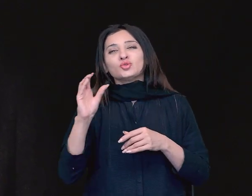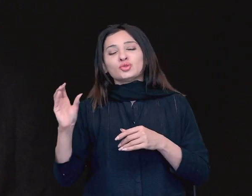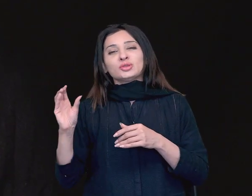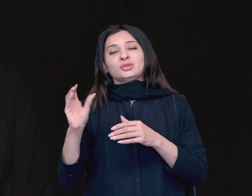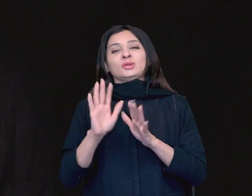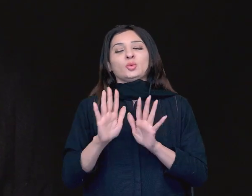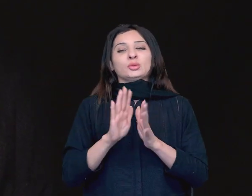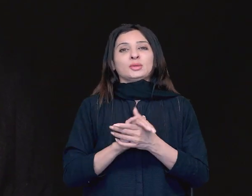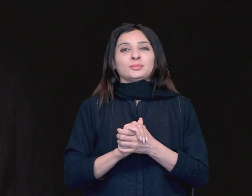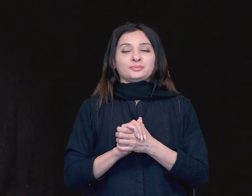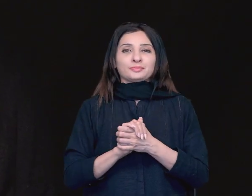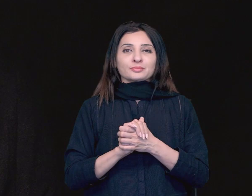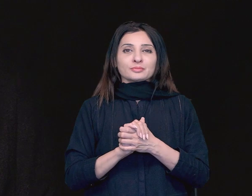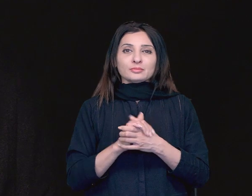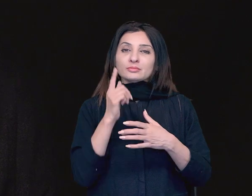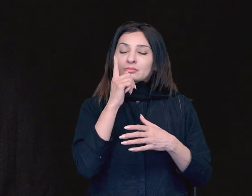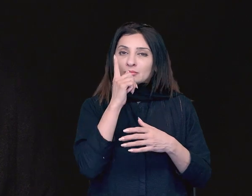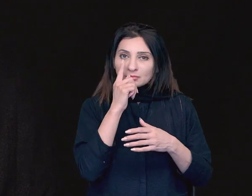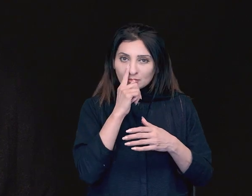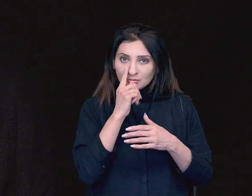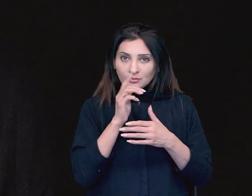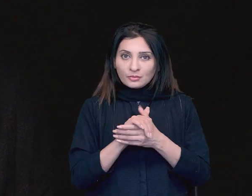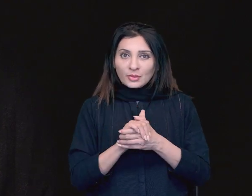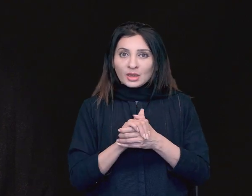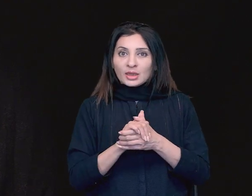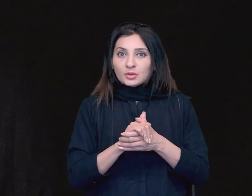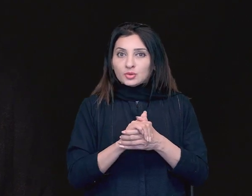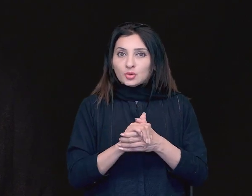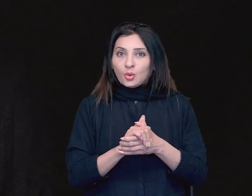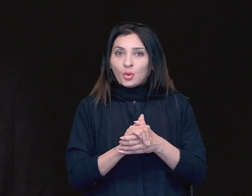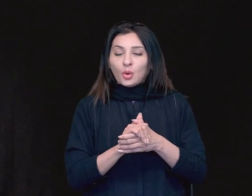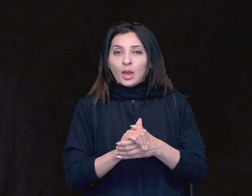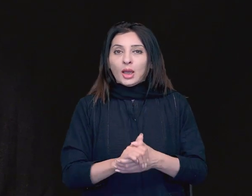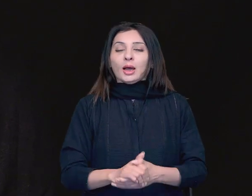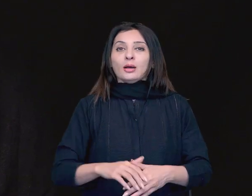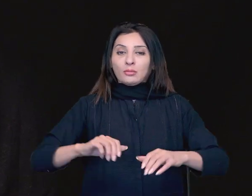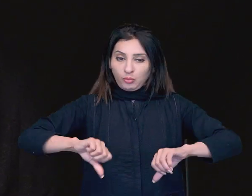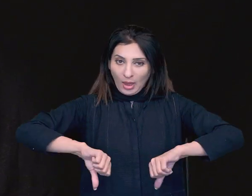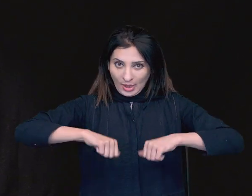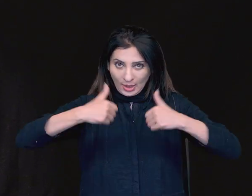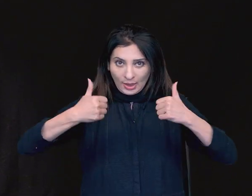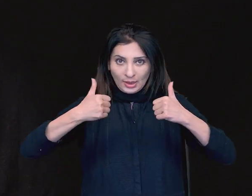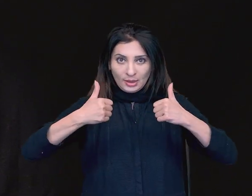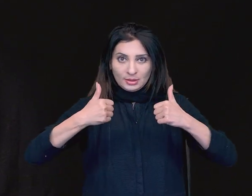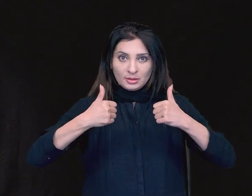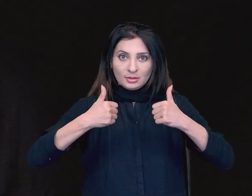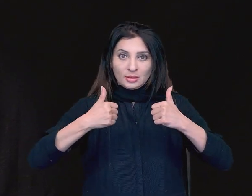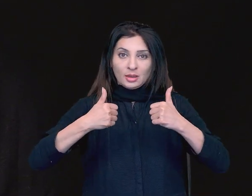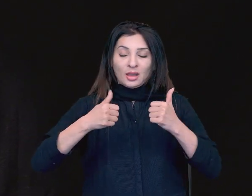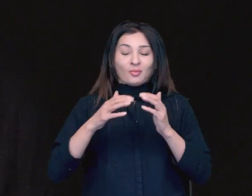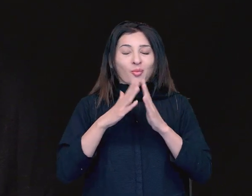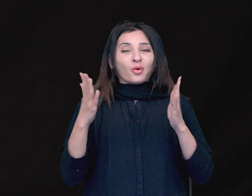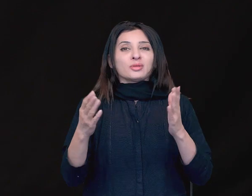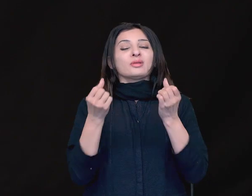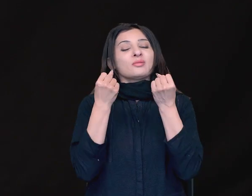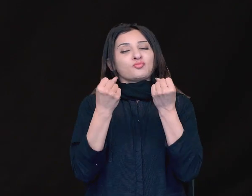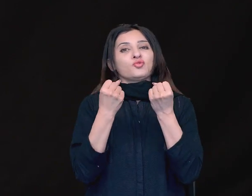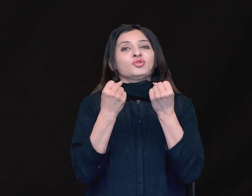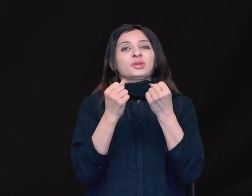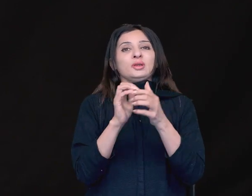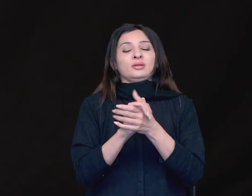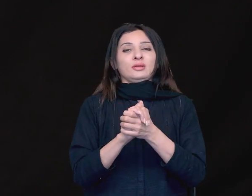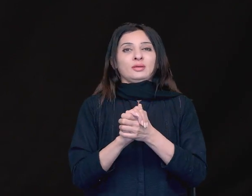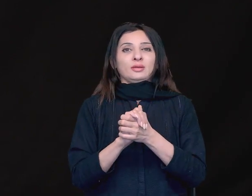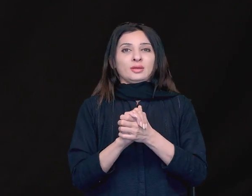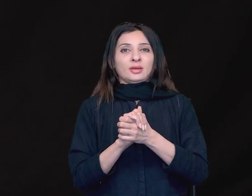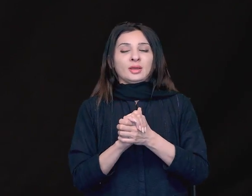है वो जनरली उनके लिए वो कितनी मुश्किल चीज़ है। जब मैं बात करती हूँ तो शायद ये वीडियो जो